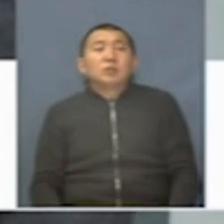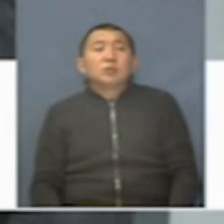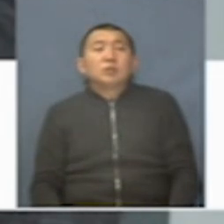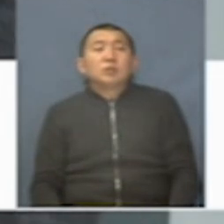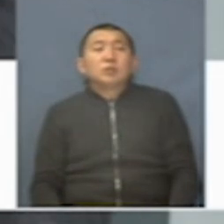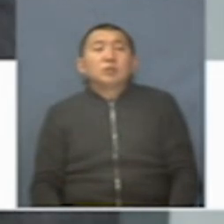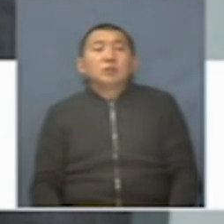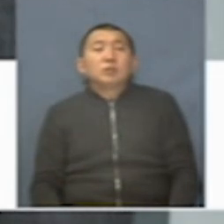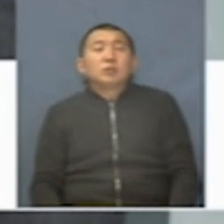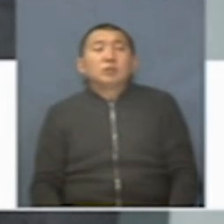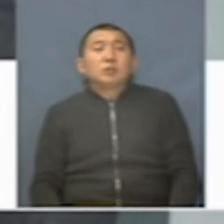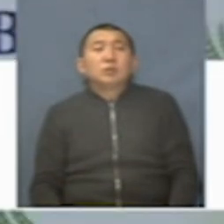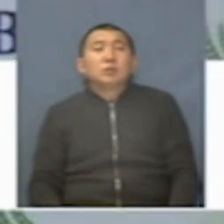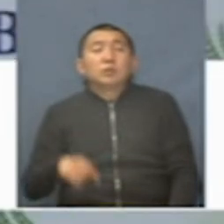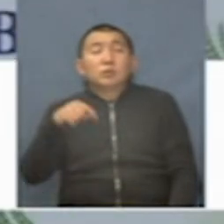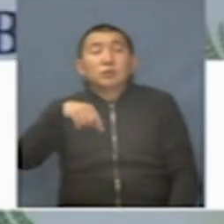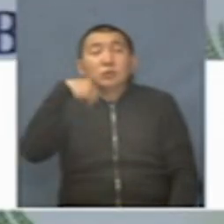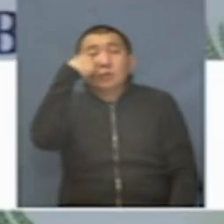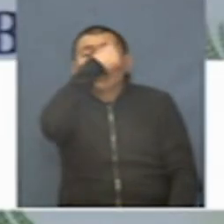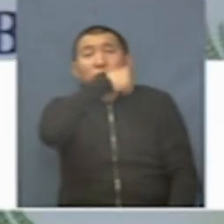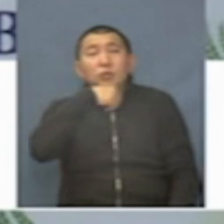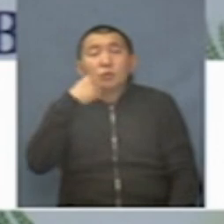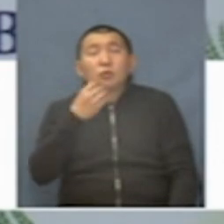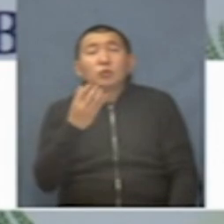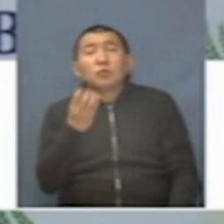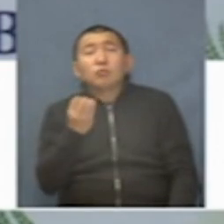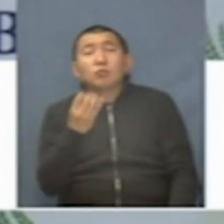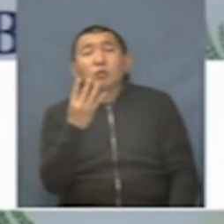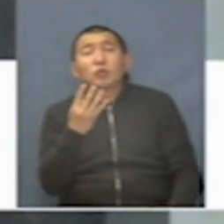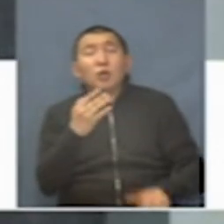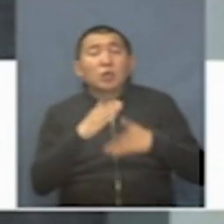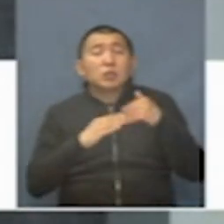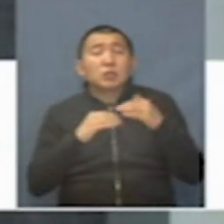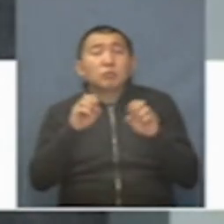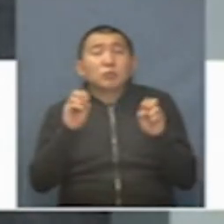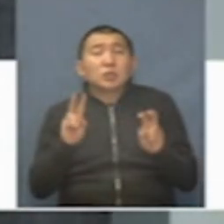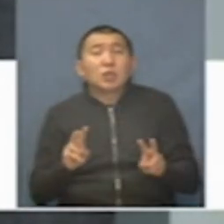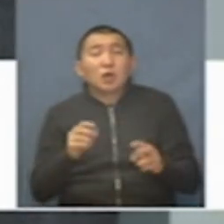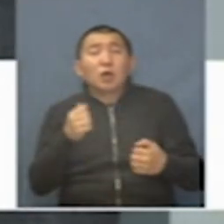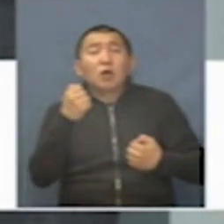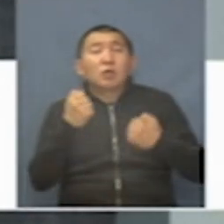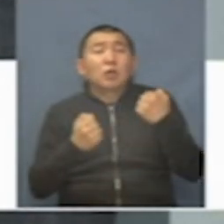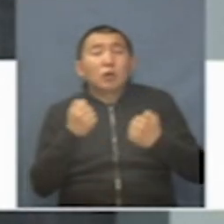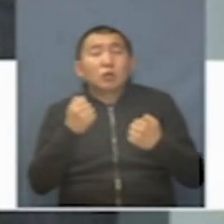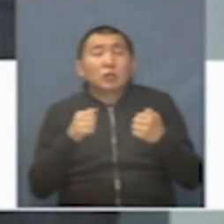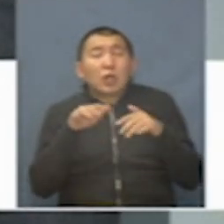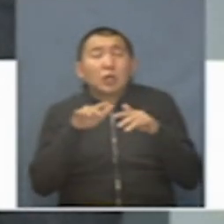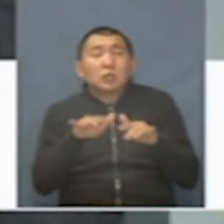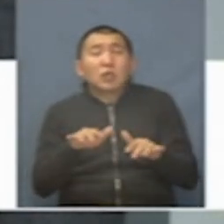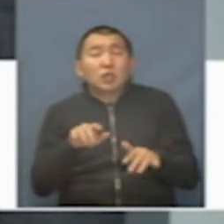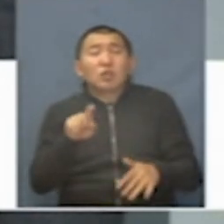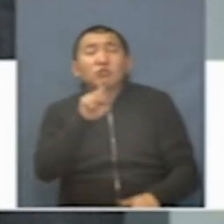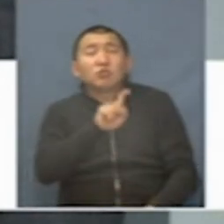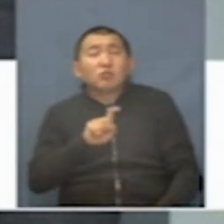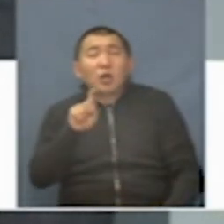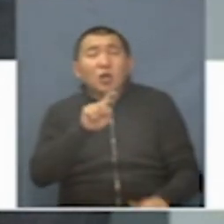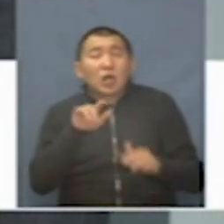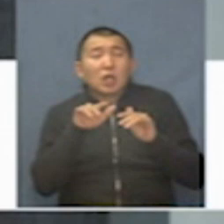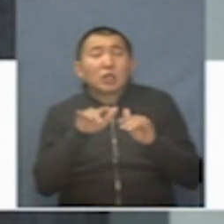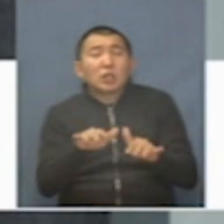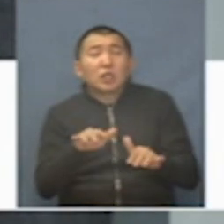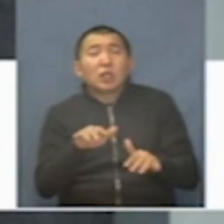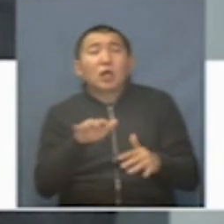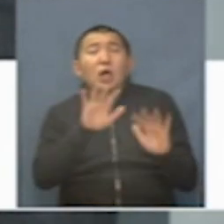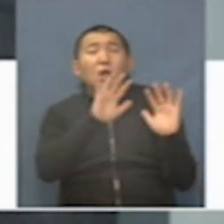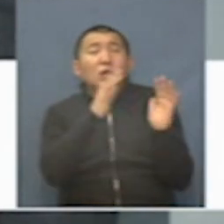И в этом году мы еще 4 специальности. Это автомобильное дело, это сварочное дело, это лесное